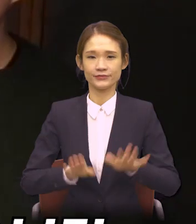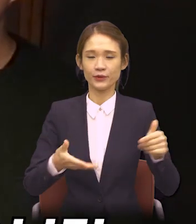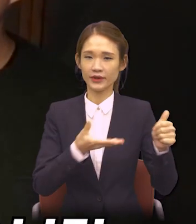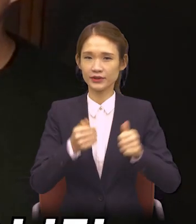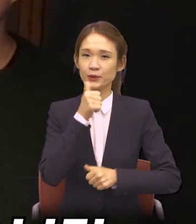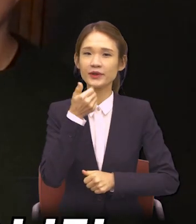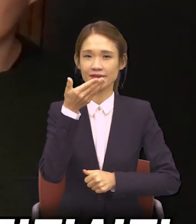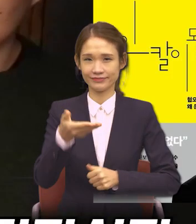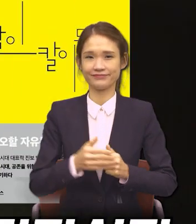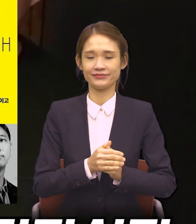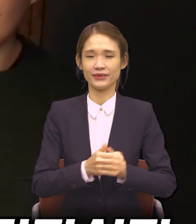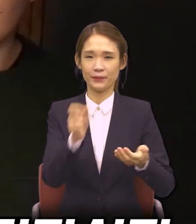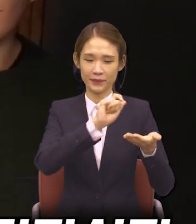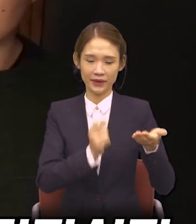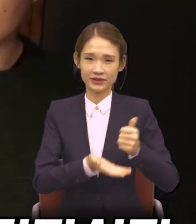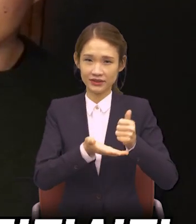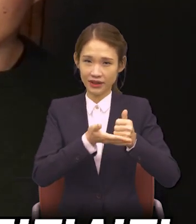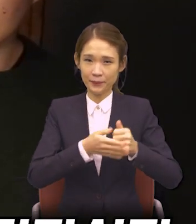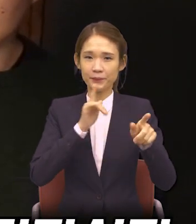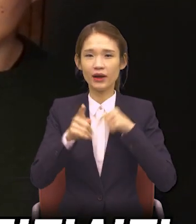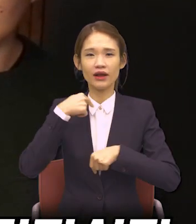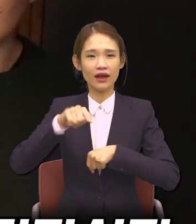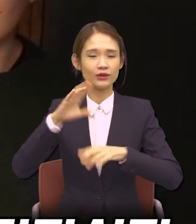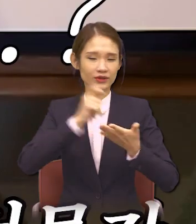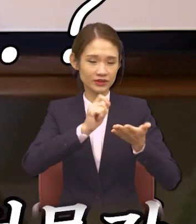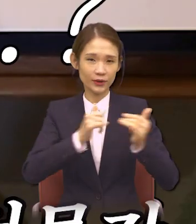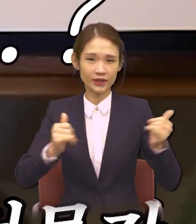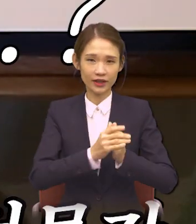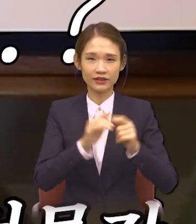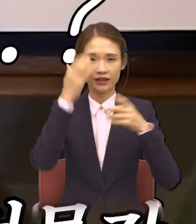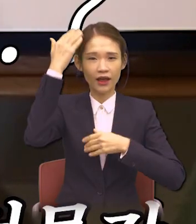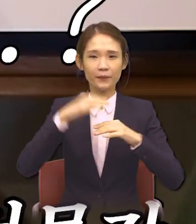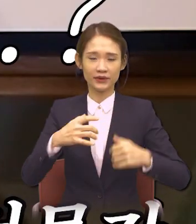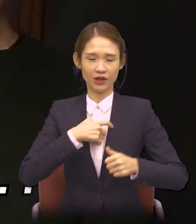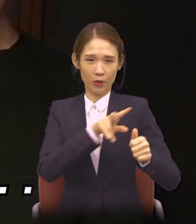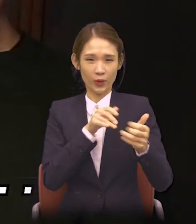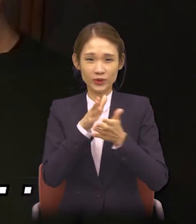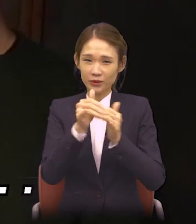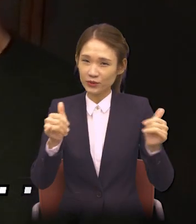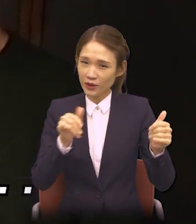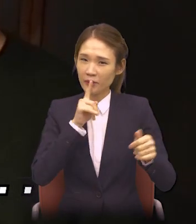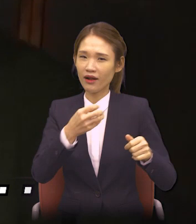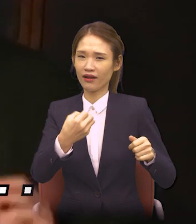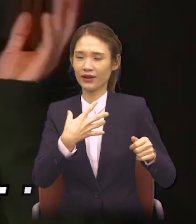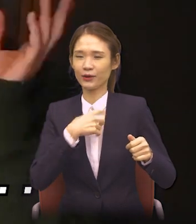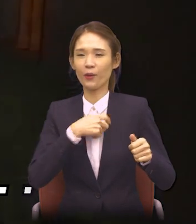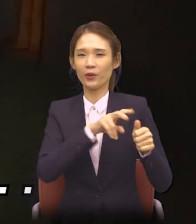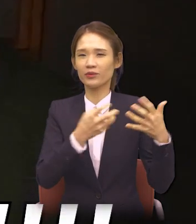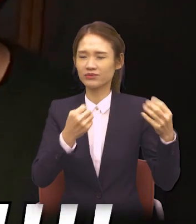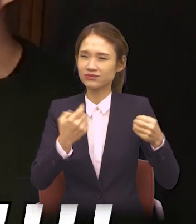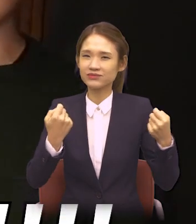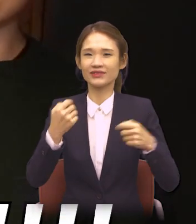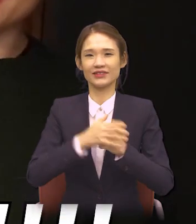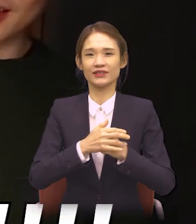오늘의 게스트 소개해드리겠습니다. 베스트셀러 말이 칼이 될 때 저자시자 대한민국 최고의 혐오 전문가, 혐오 전문가라고 혐오를 많이 하실 것